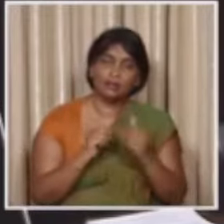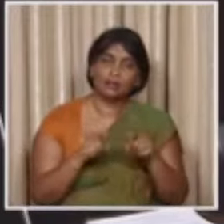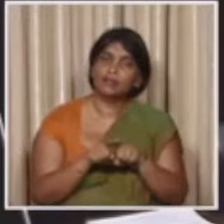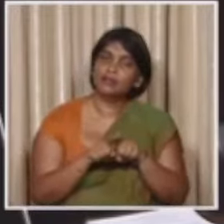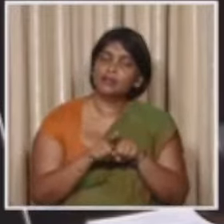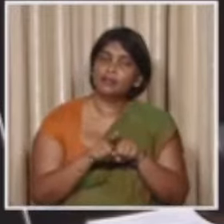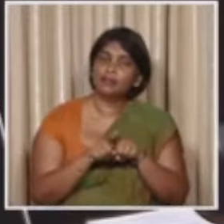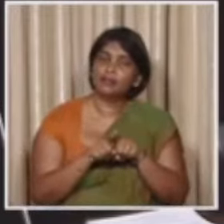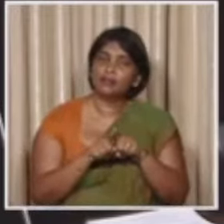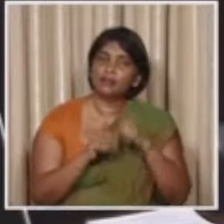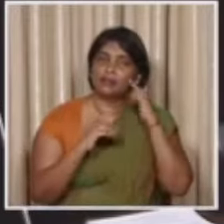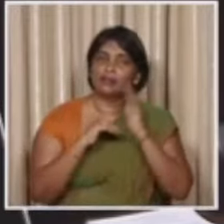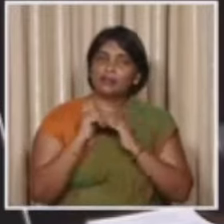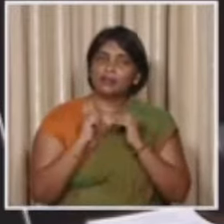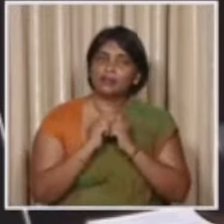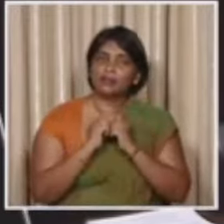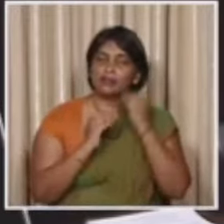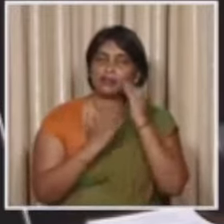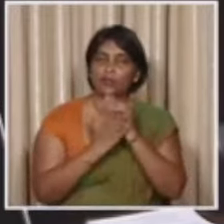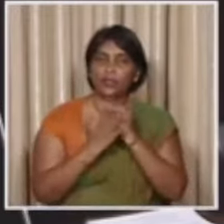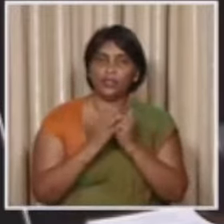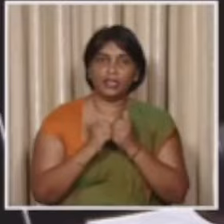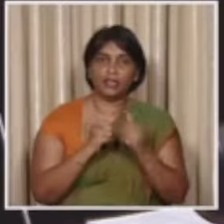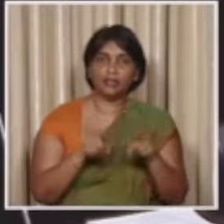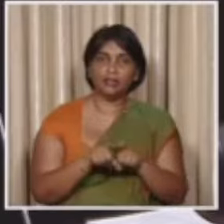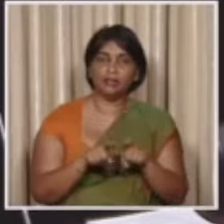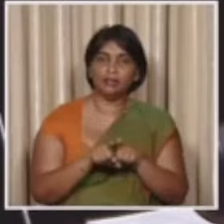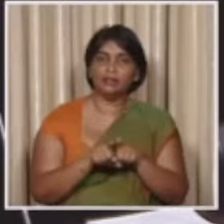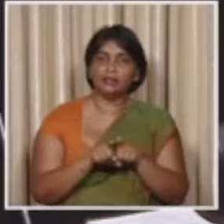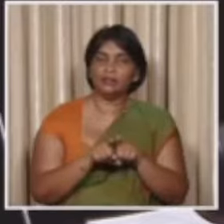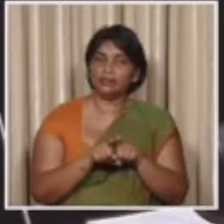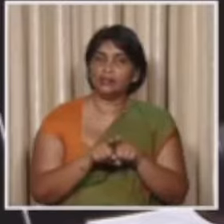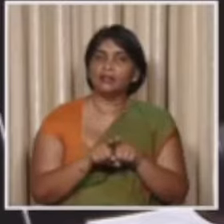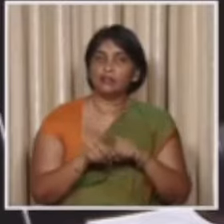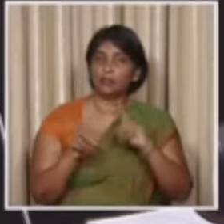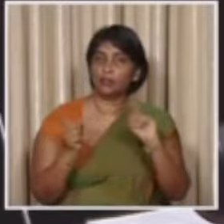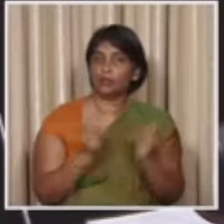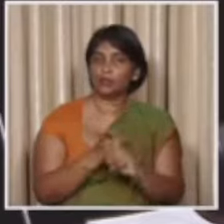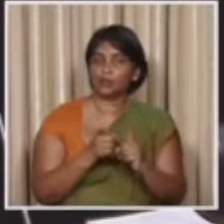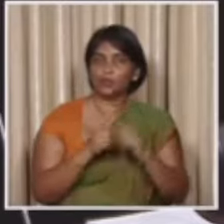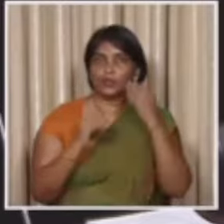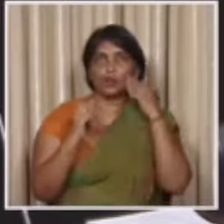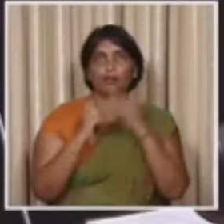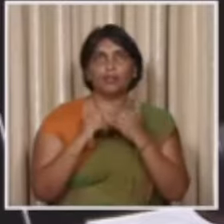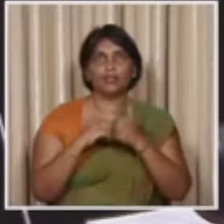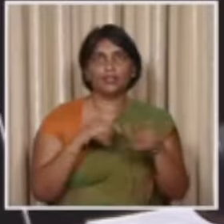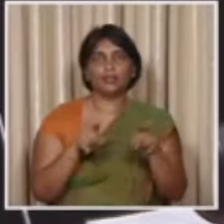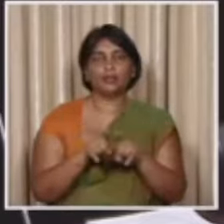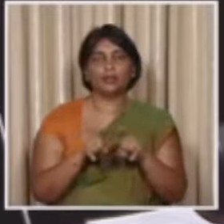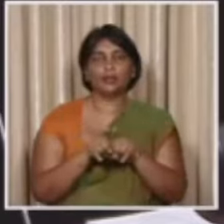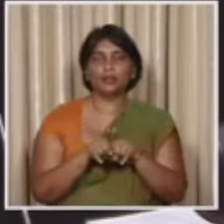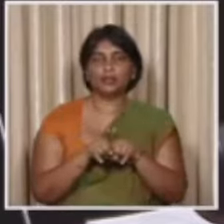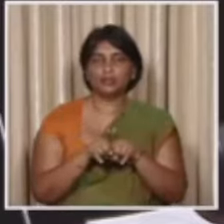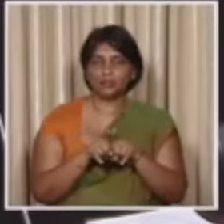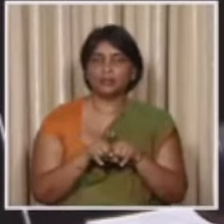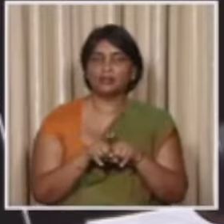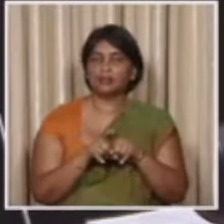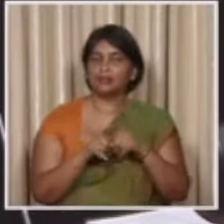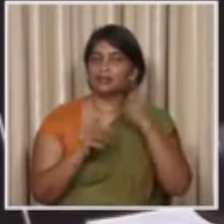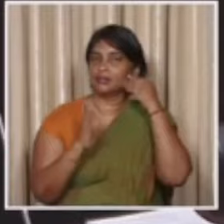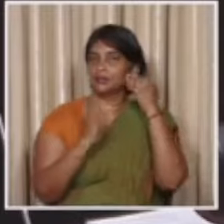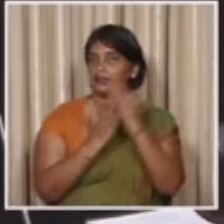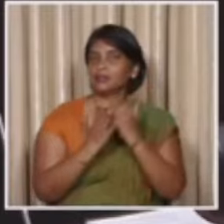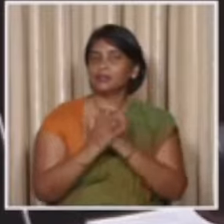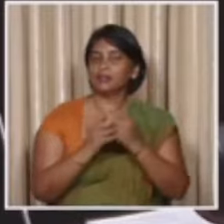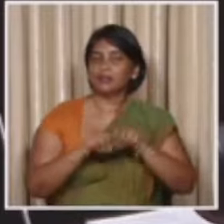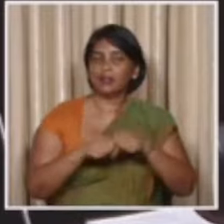සාධක අපි වෙතට ආවා. ඒ වගේම ප්‍රචණ්ඩ ආකාරයට යම් කණ්ඩායමක් තව්හිද් ජමාත් ව්‍යාපාරයෙන් කැඩී